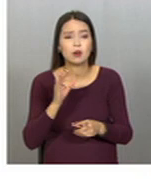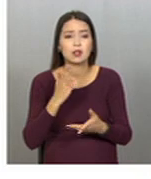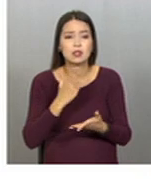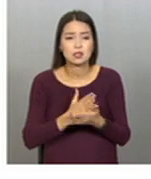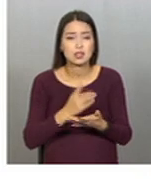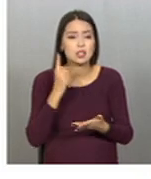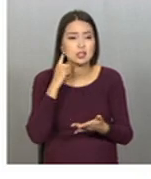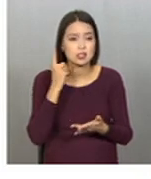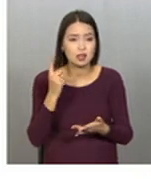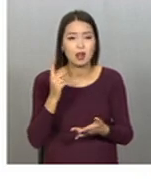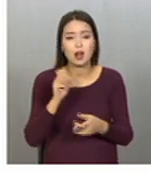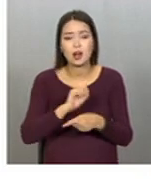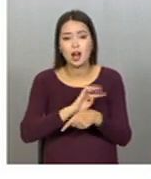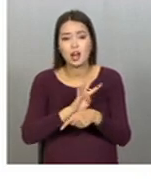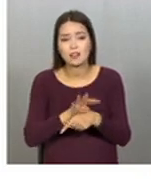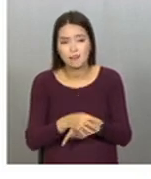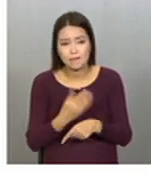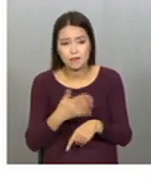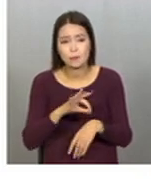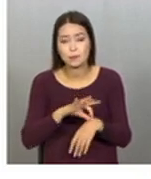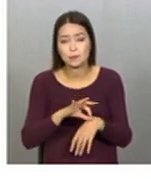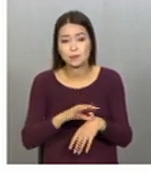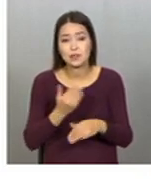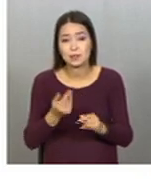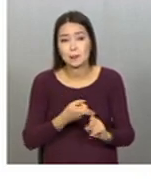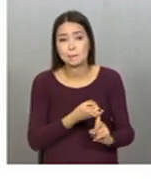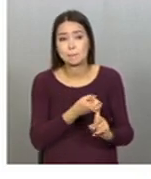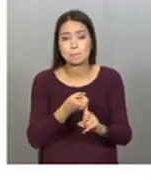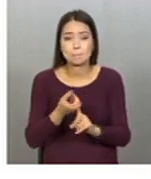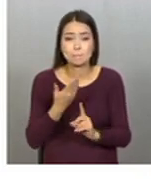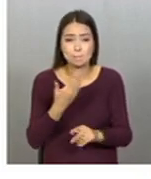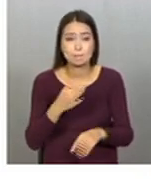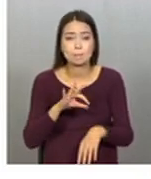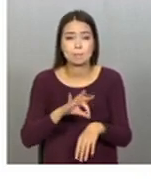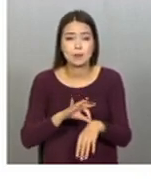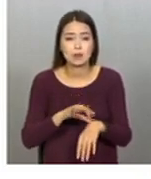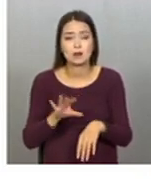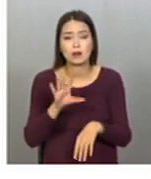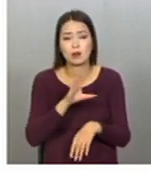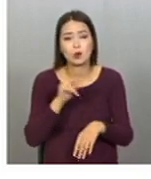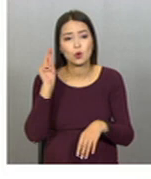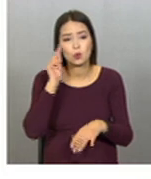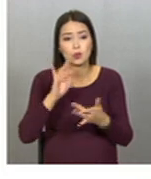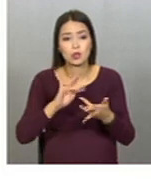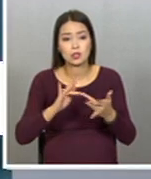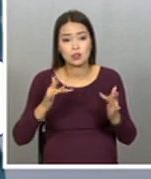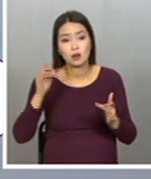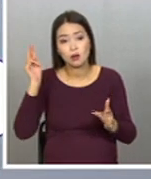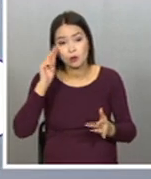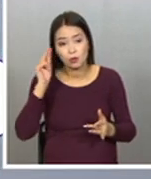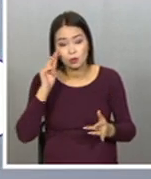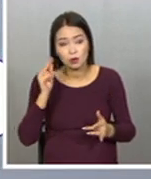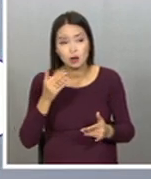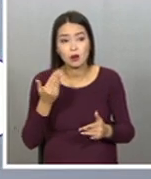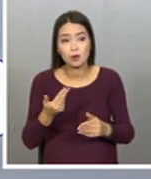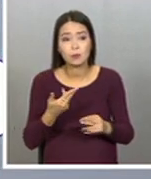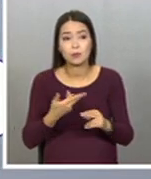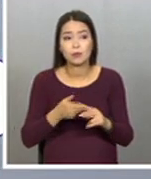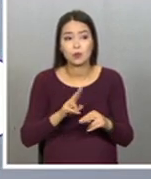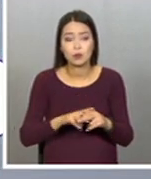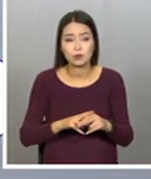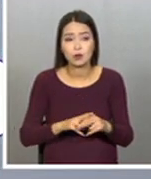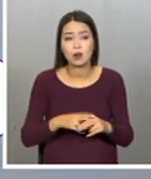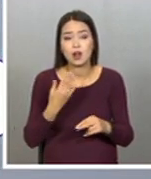Осы пандемияның кесірінен қашықтан оқып отырсыздар. Мінекі коронавирус ауруының қоздырғышы